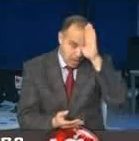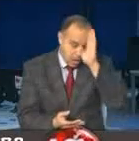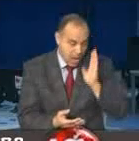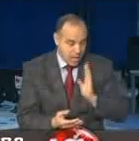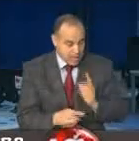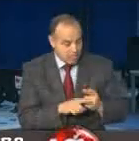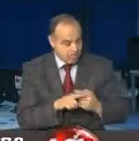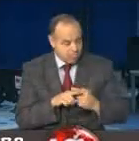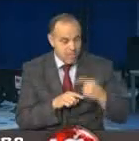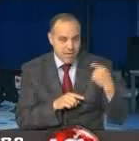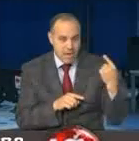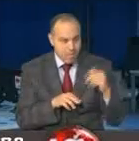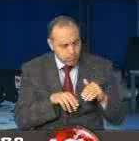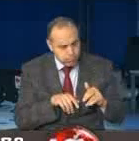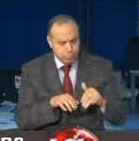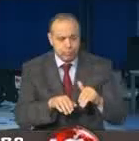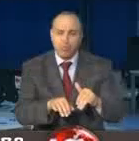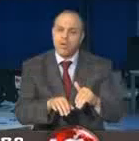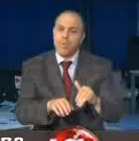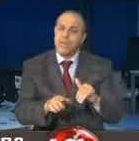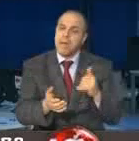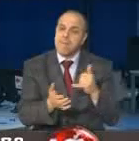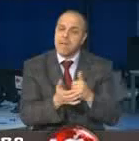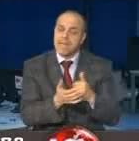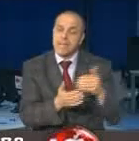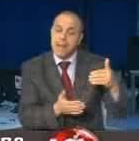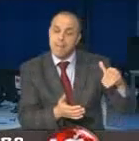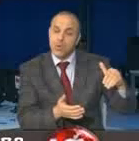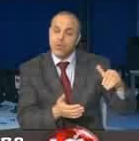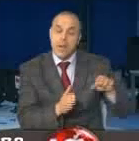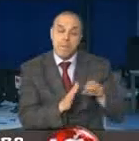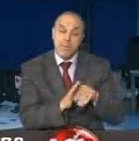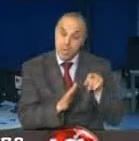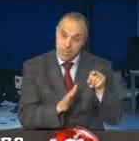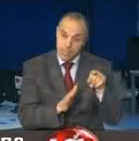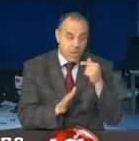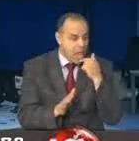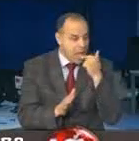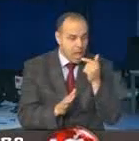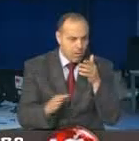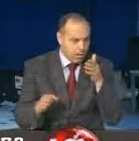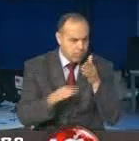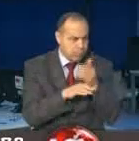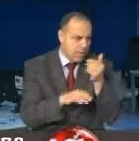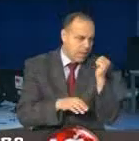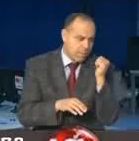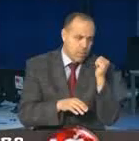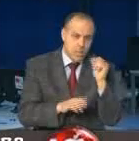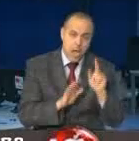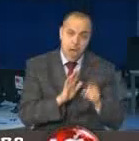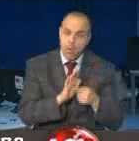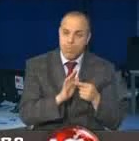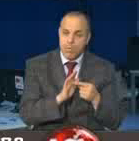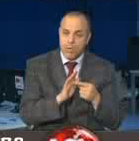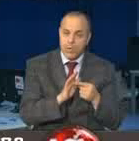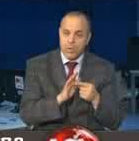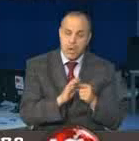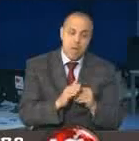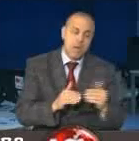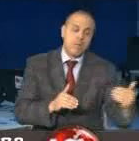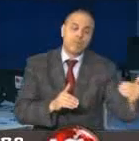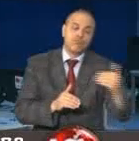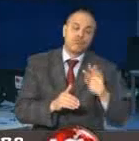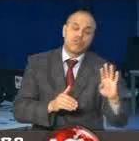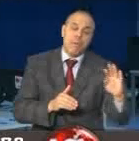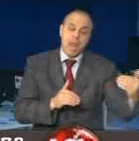وقوات التحالف الدولي واصلت تقدمها في مدينة الموصل الاستراتيجية، حيث دخلت أمس للمرة الأولى من المحور